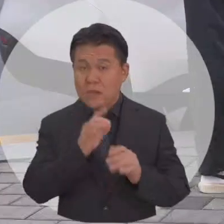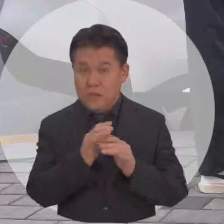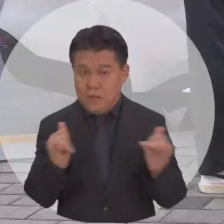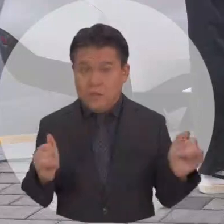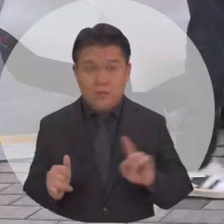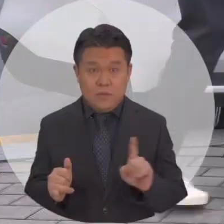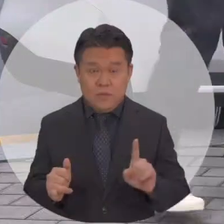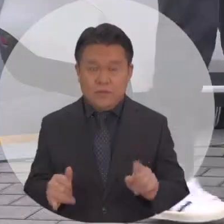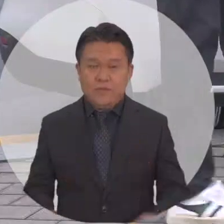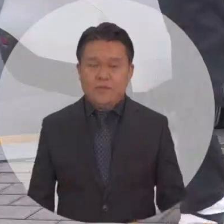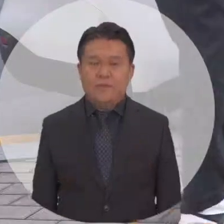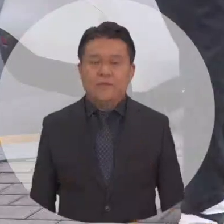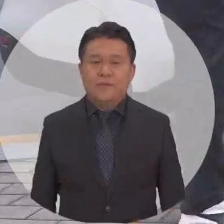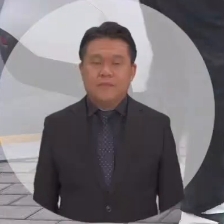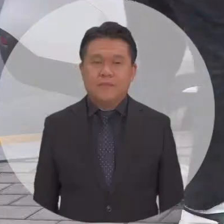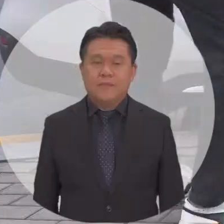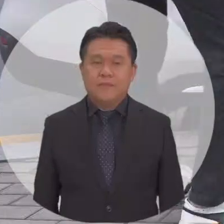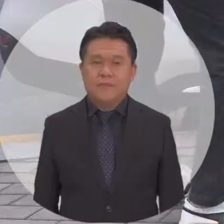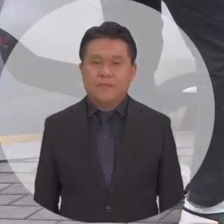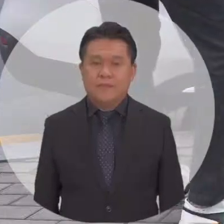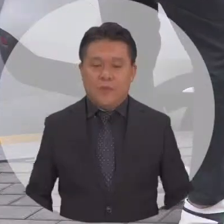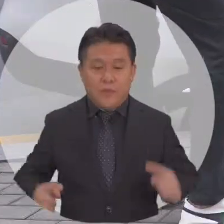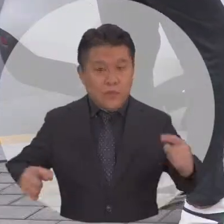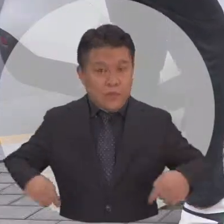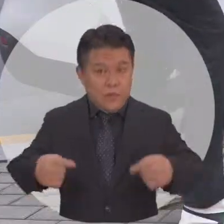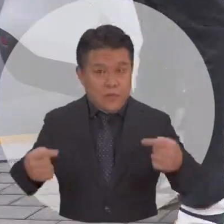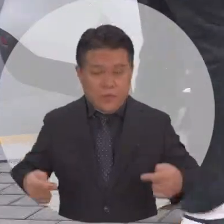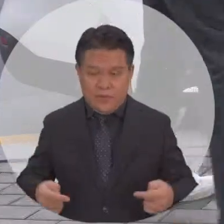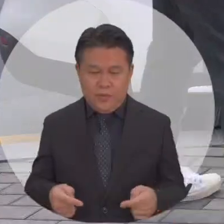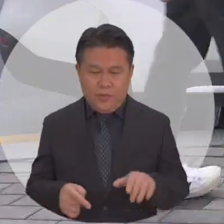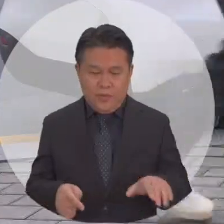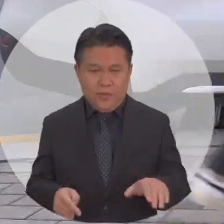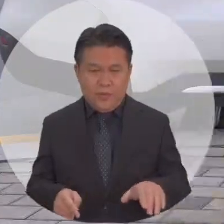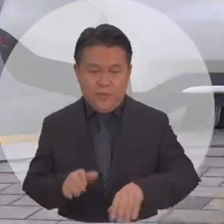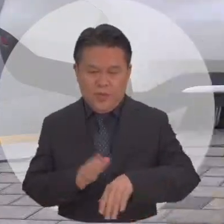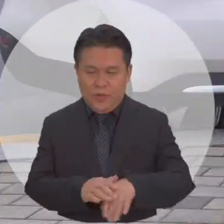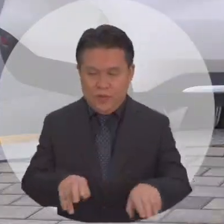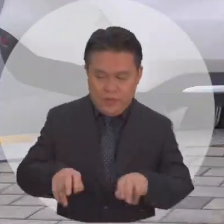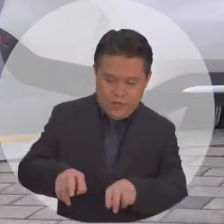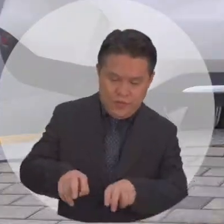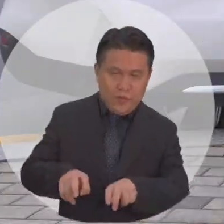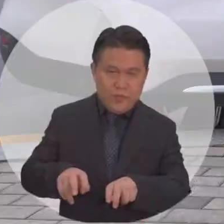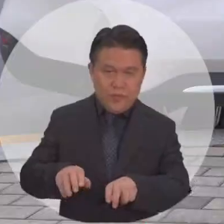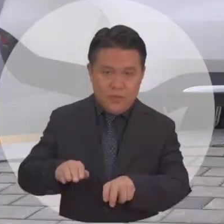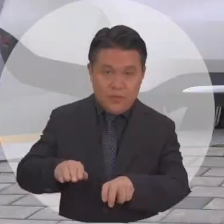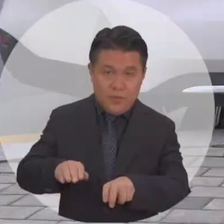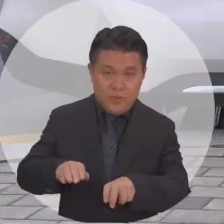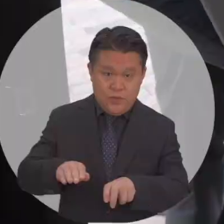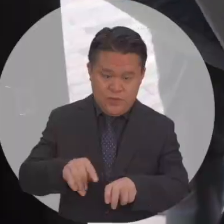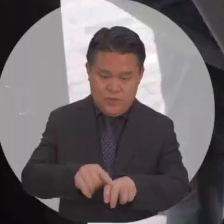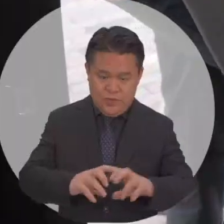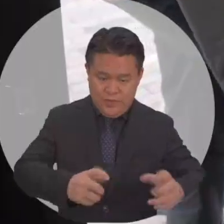휠체어를 차 왼쪽에 비스듬히 놓은 후 휠체어가 움직이지 않도록 고정시킵니다.